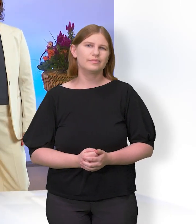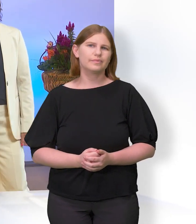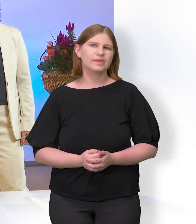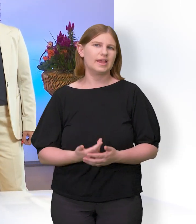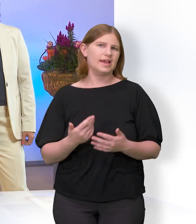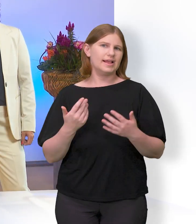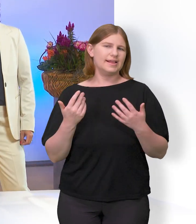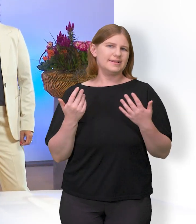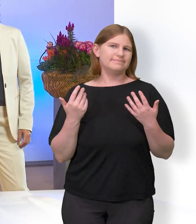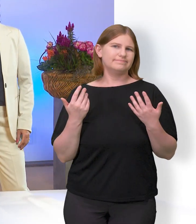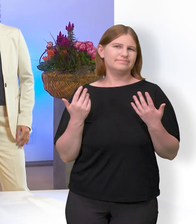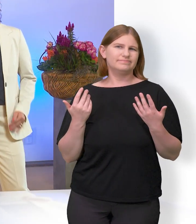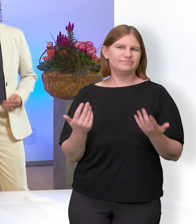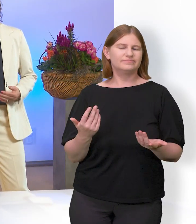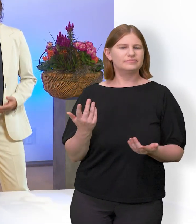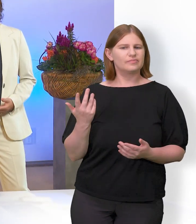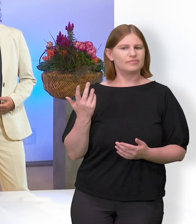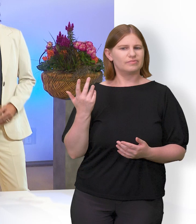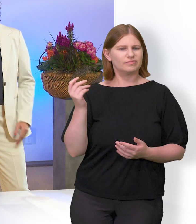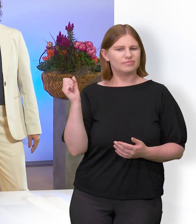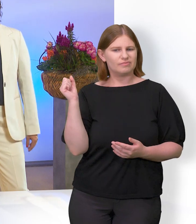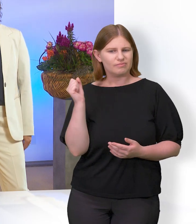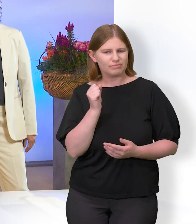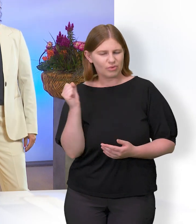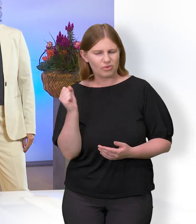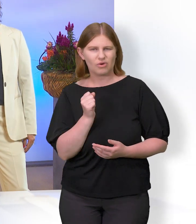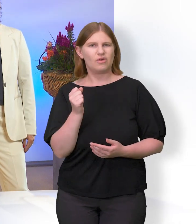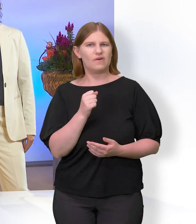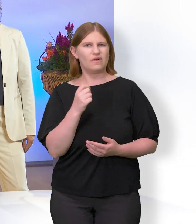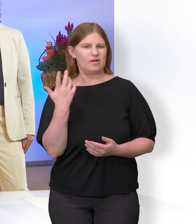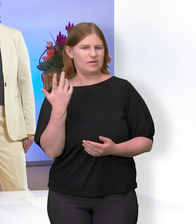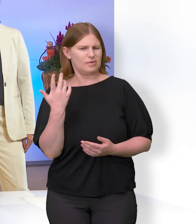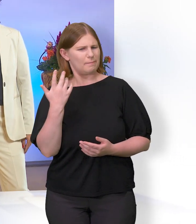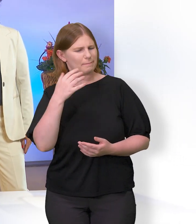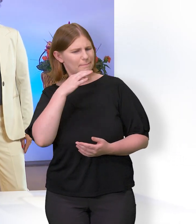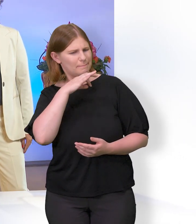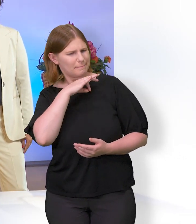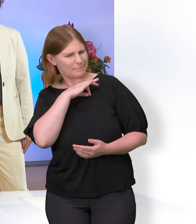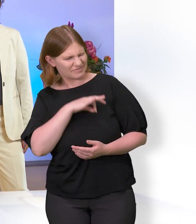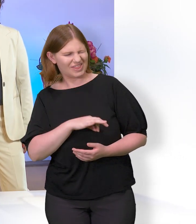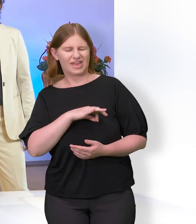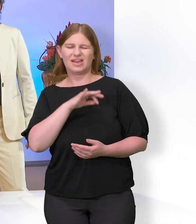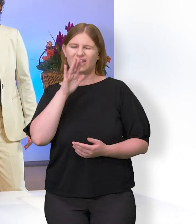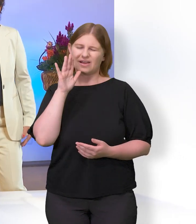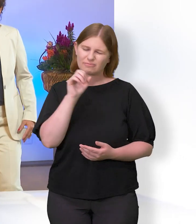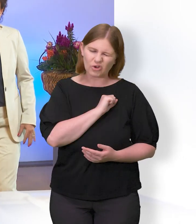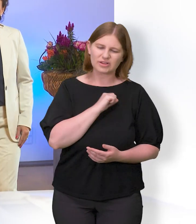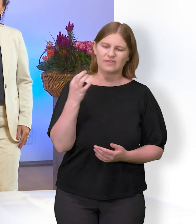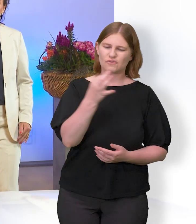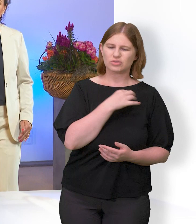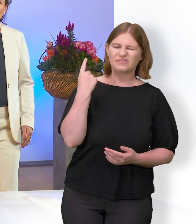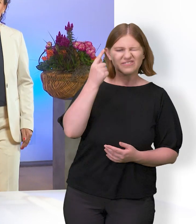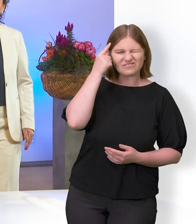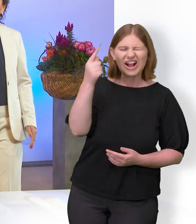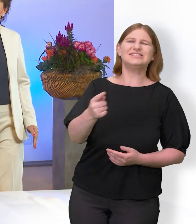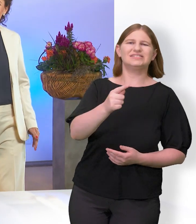Was ist es für ein unfassbares Privileg, aus diesem Wissen herauszuleben? Aus diesem Wissen,